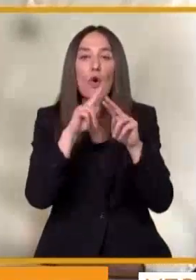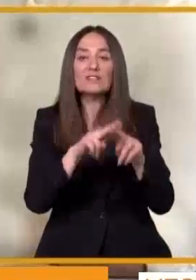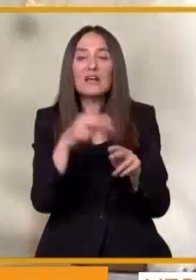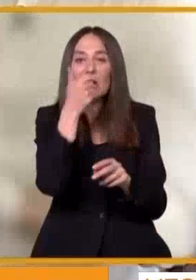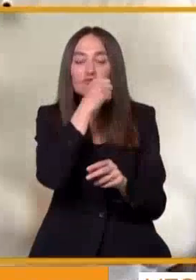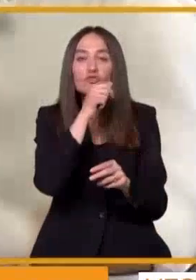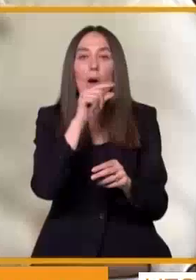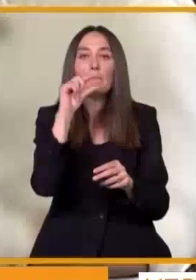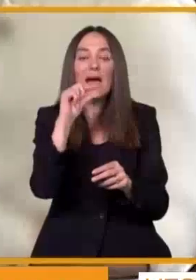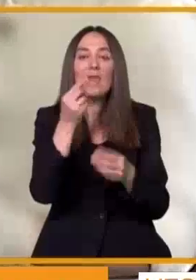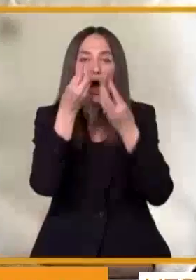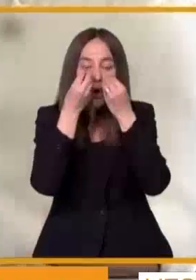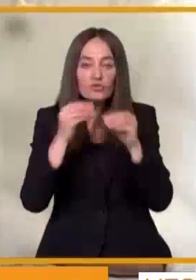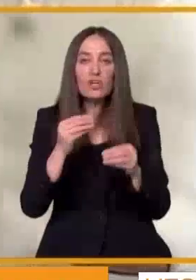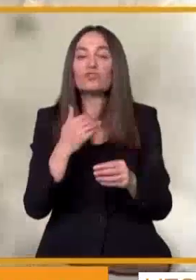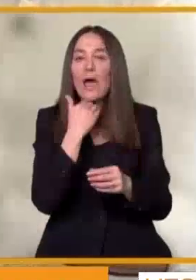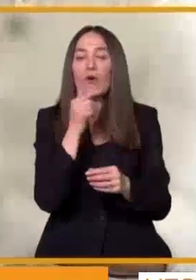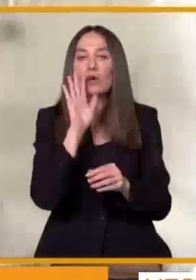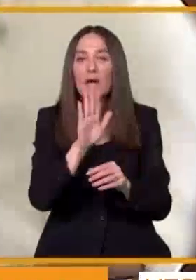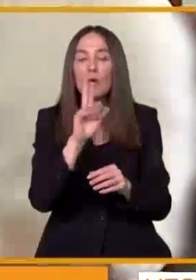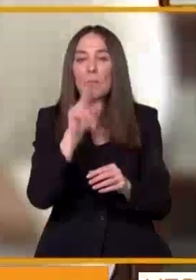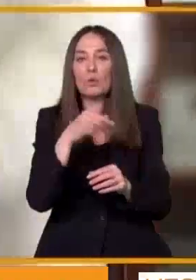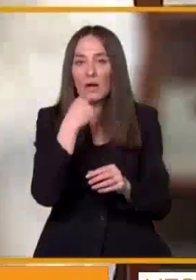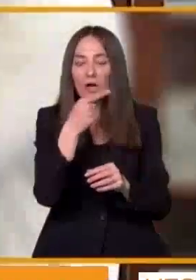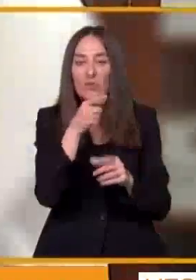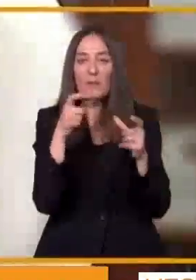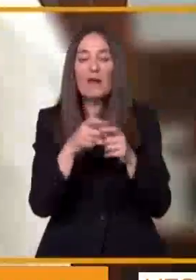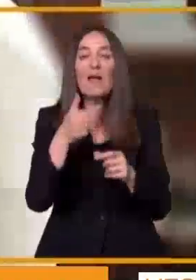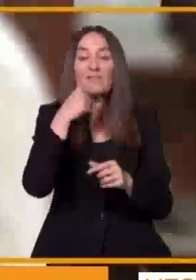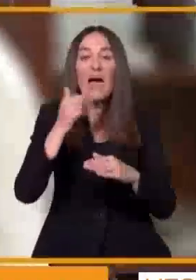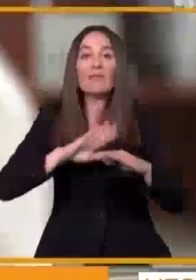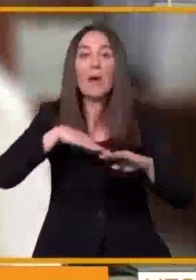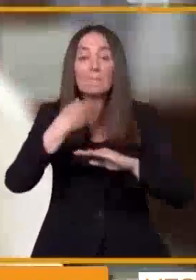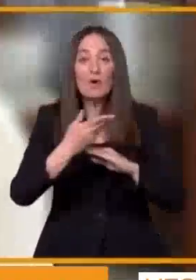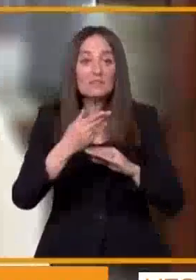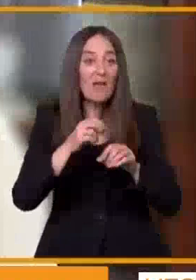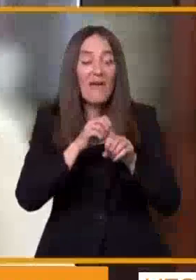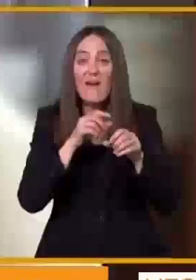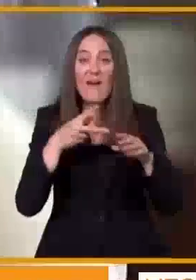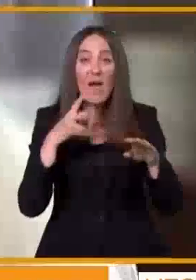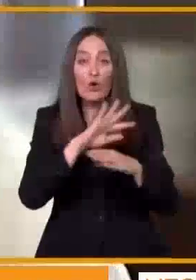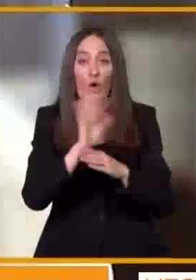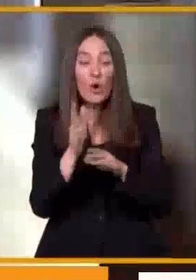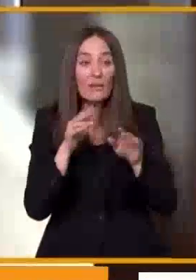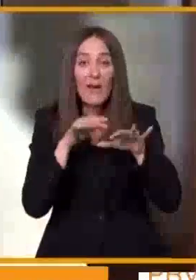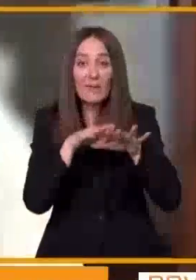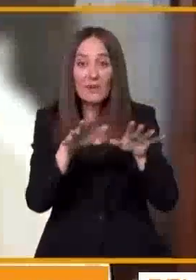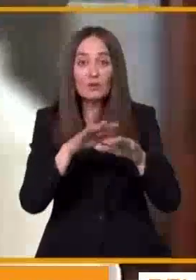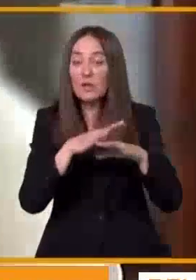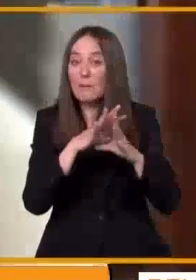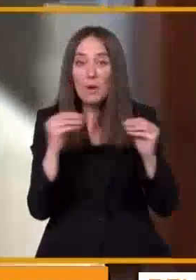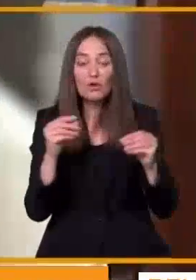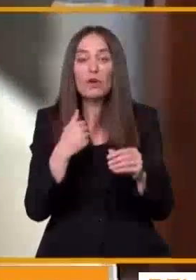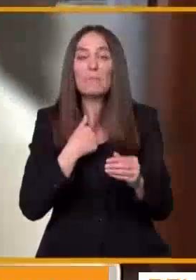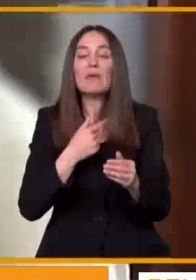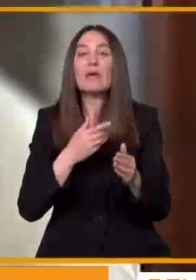manje oštećena, ako tako mogu da se izrazim, ovom krizom, da dan posle pandemije koronavirusa, krenemo odmah